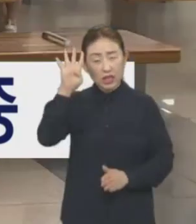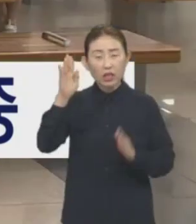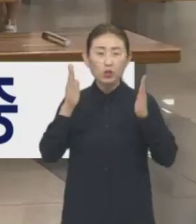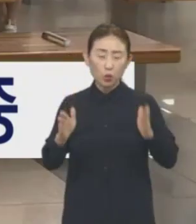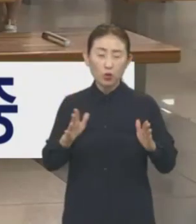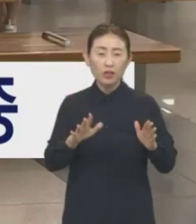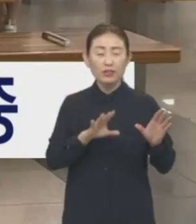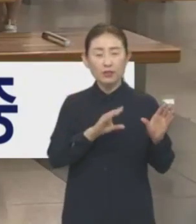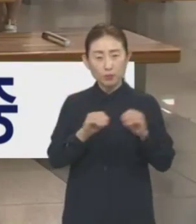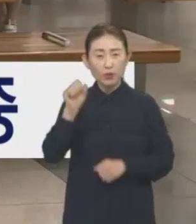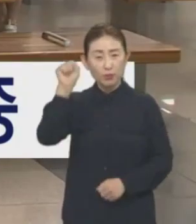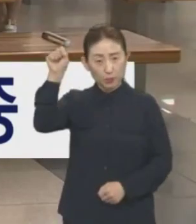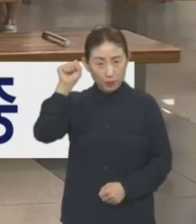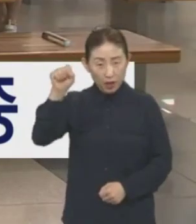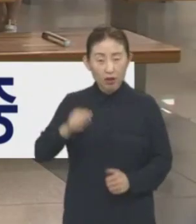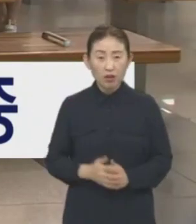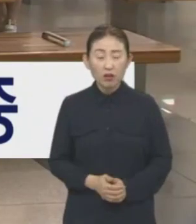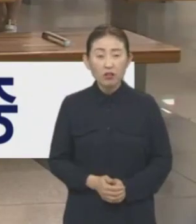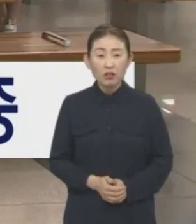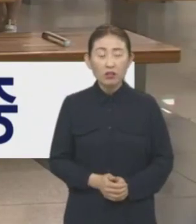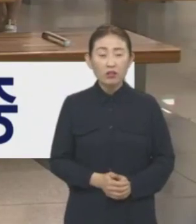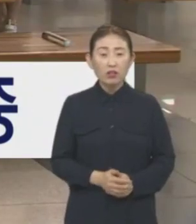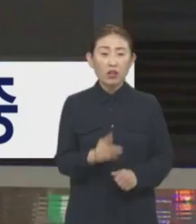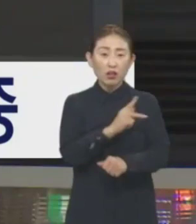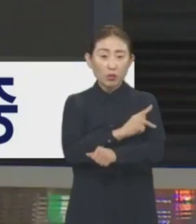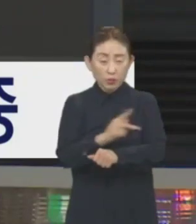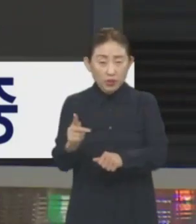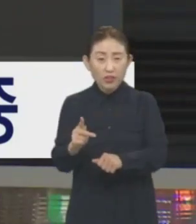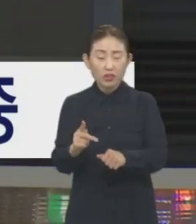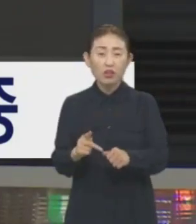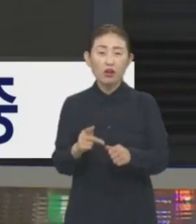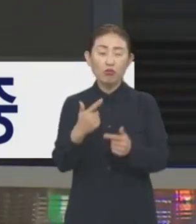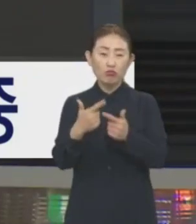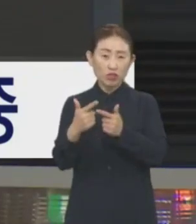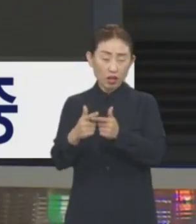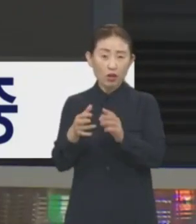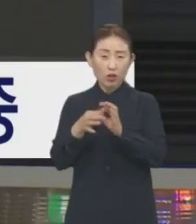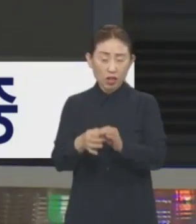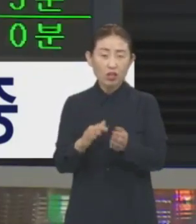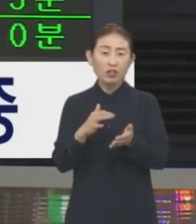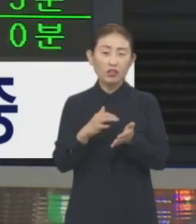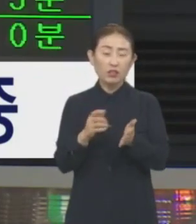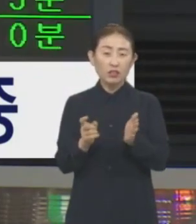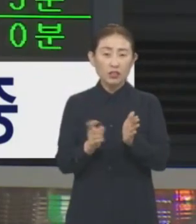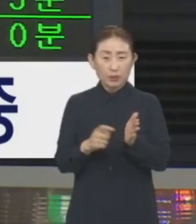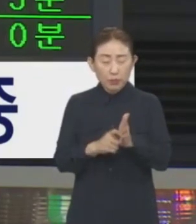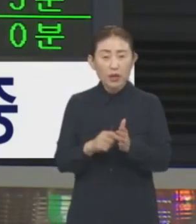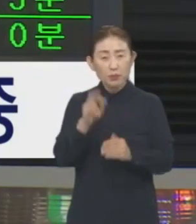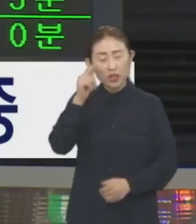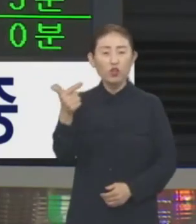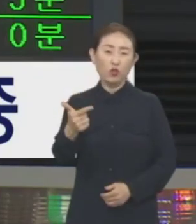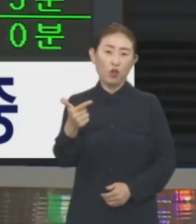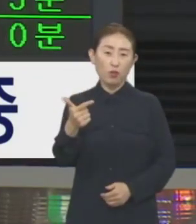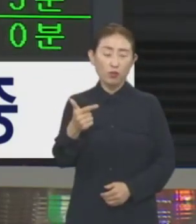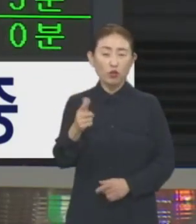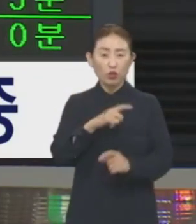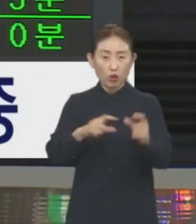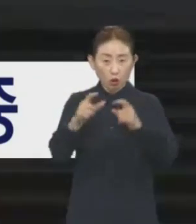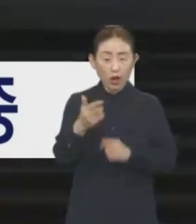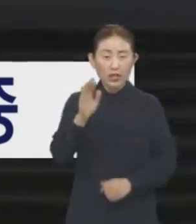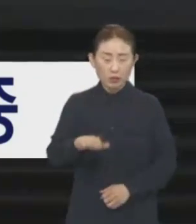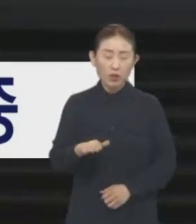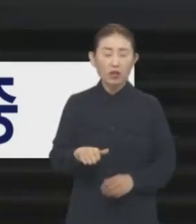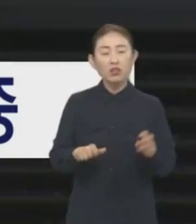한시적 총파업에 들어가자 경부선 KTX 6회를 긴급 편성해 임시 운행하고 있지만 열차 운행 횟수가